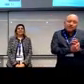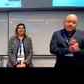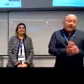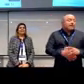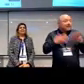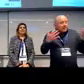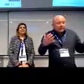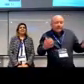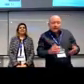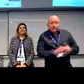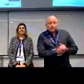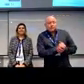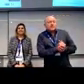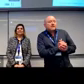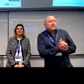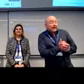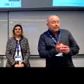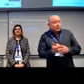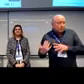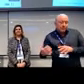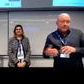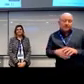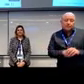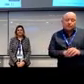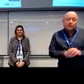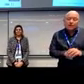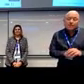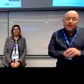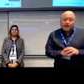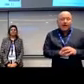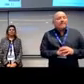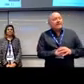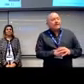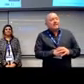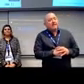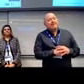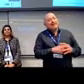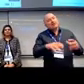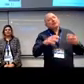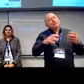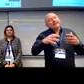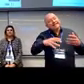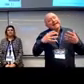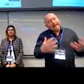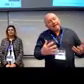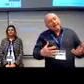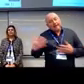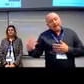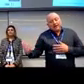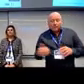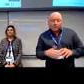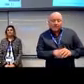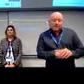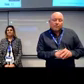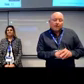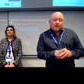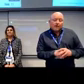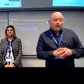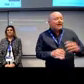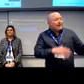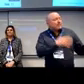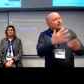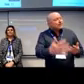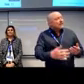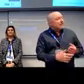projet, ça a été évidemment de créer une ressource libre, comme le dit Sonia, avec Excel, dans un contexte réel. Comme on vient de